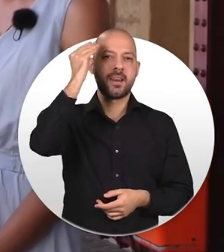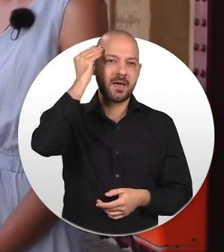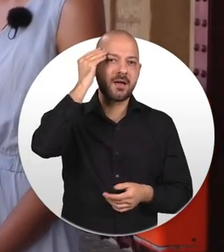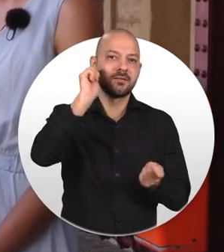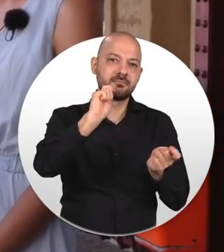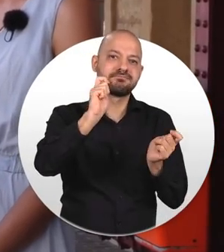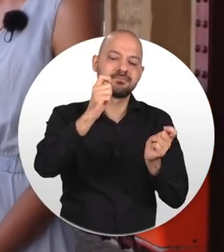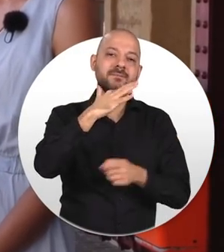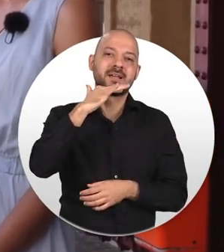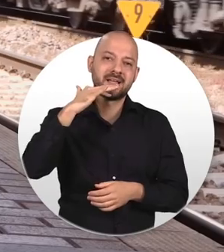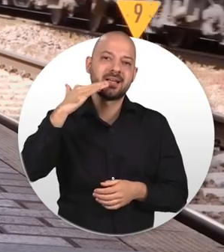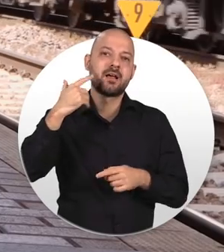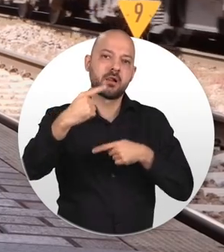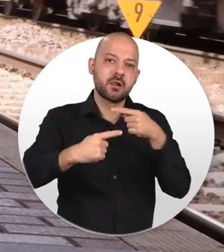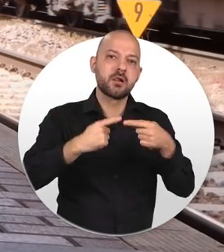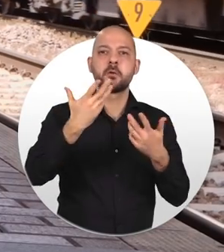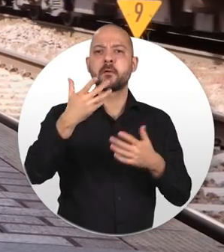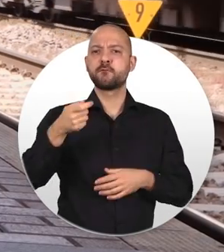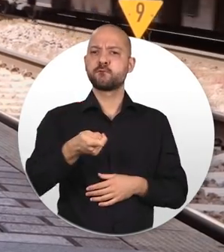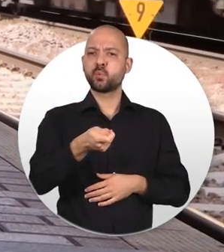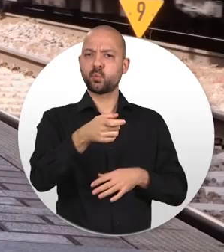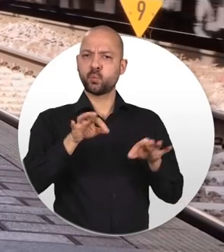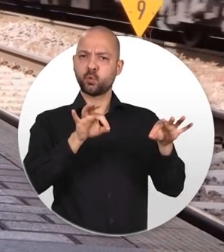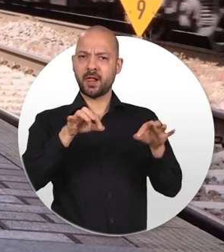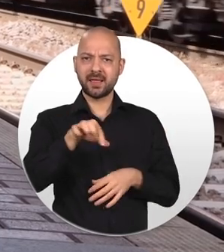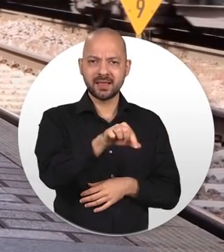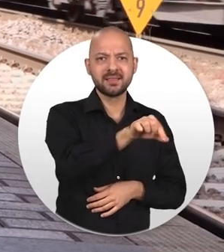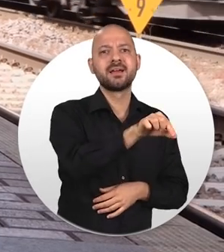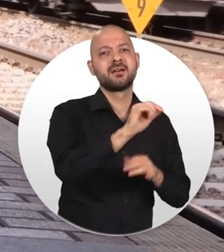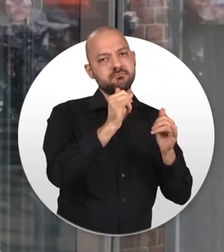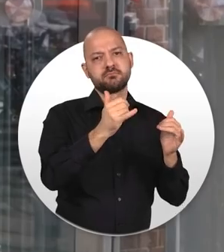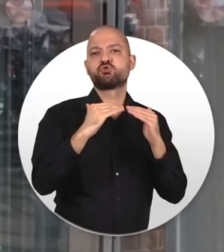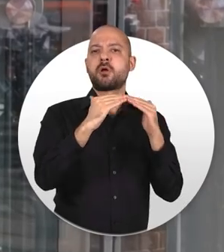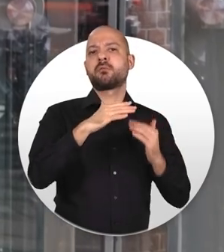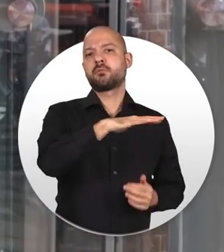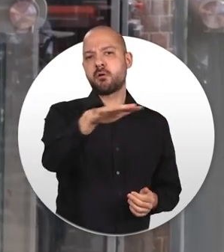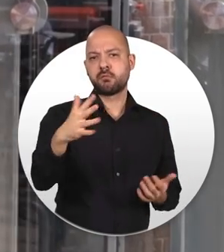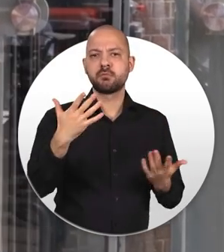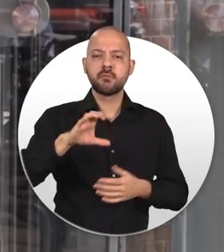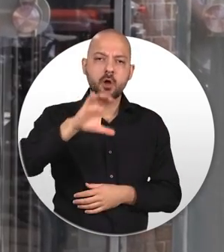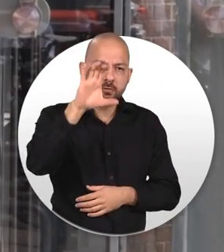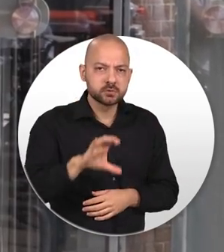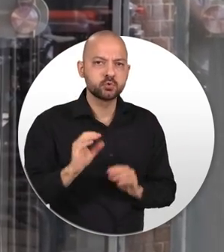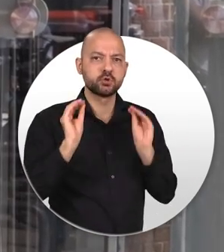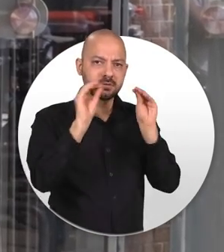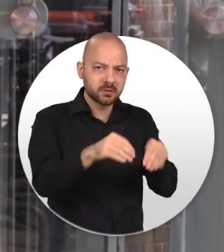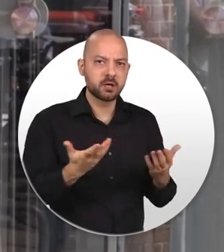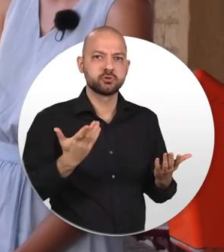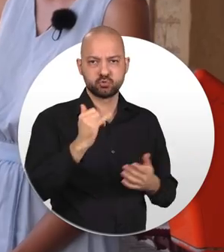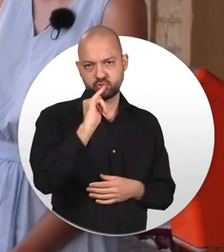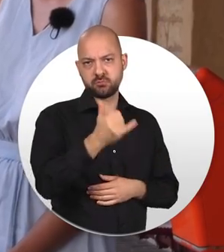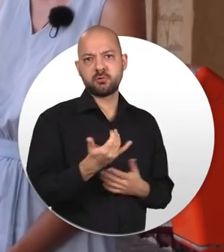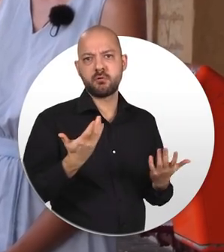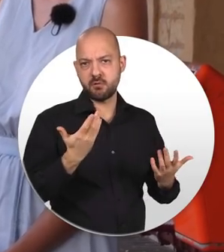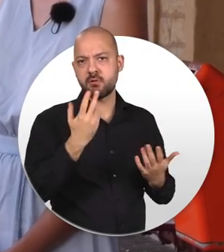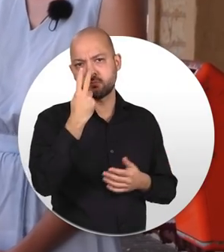gelehrt, so viel gelehrt, so gut gelehrt. Klingt sind eine Standardmesure gehen. Sie haben heute den Lift dabei